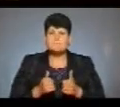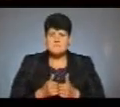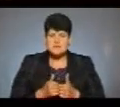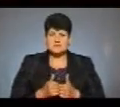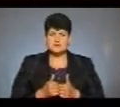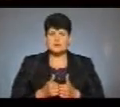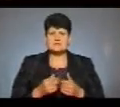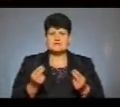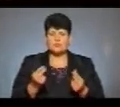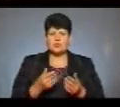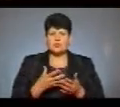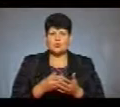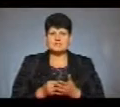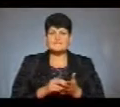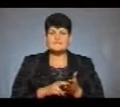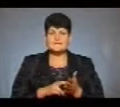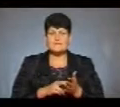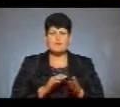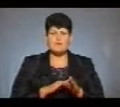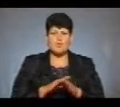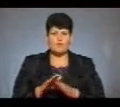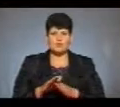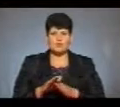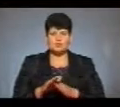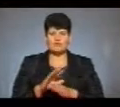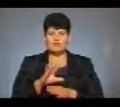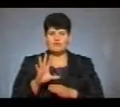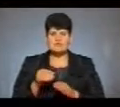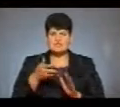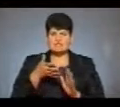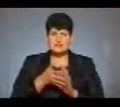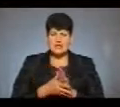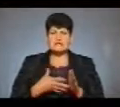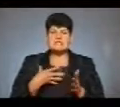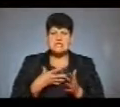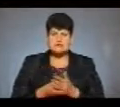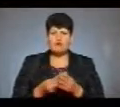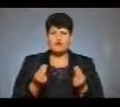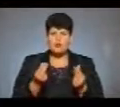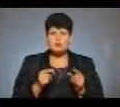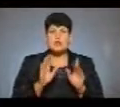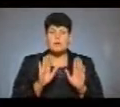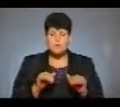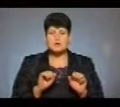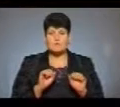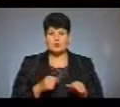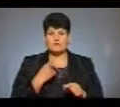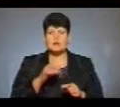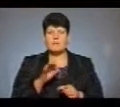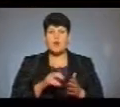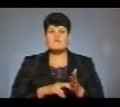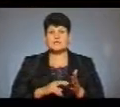за свої кошти, відключ за свої кошти, повністю всі витрати за свої кошти, і тоді тільки можна говорити про їхнє відключення.